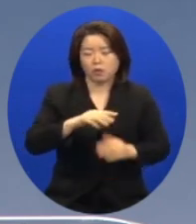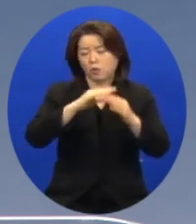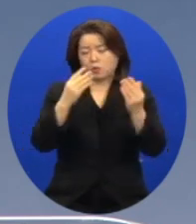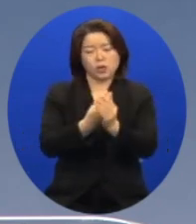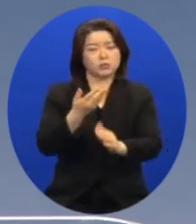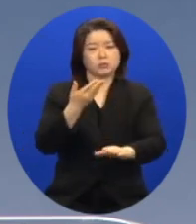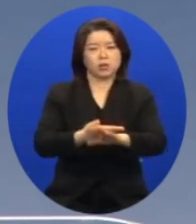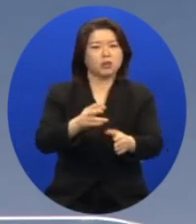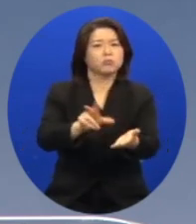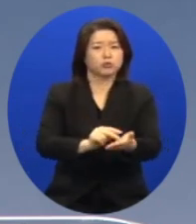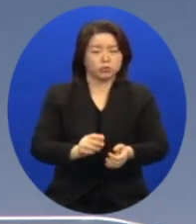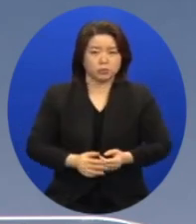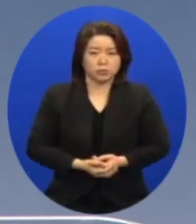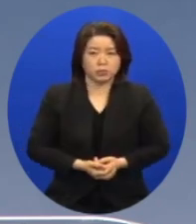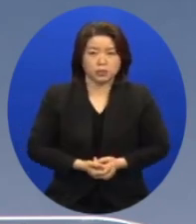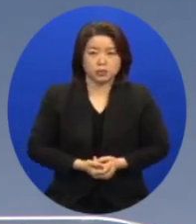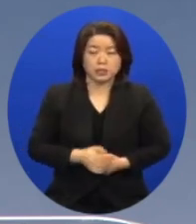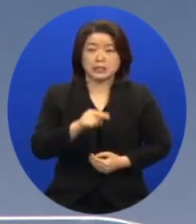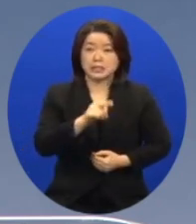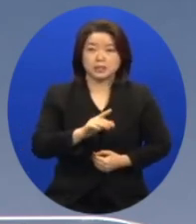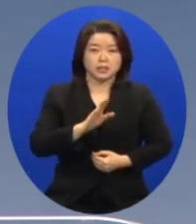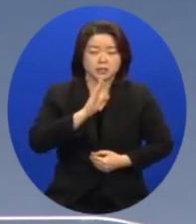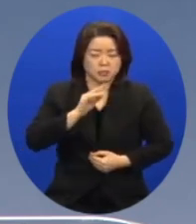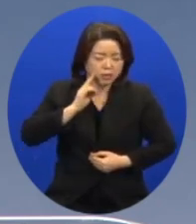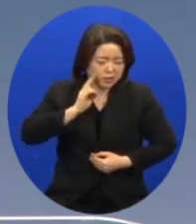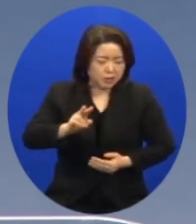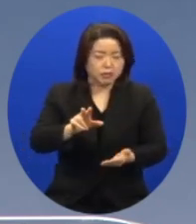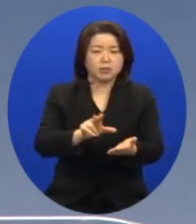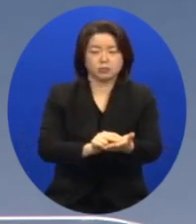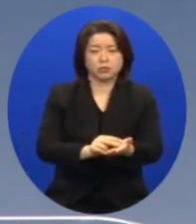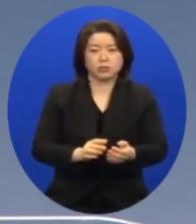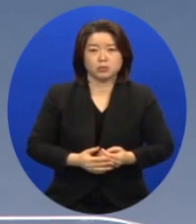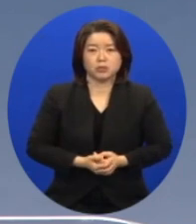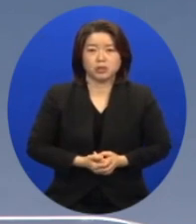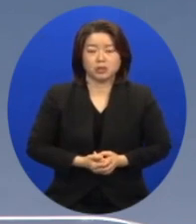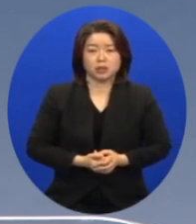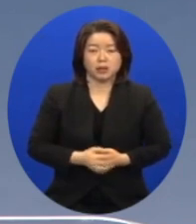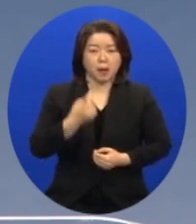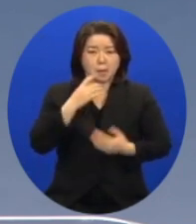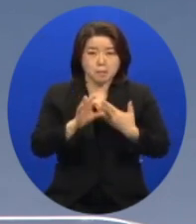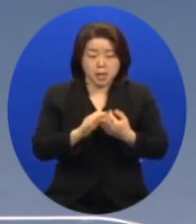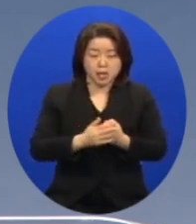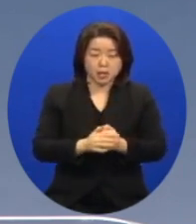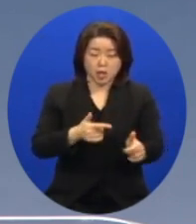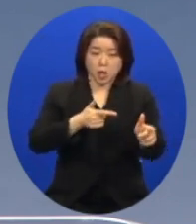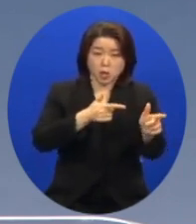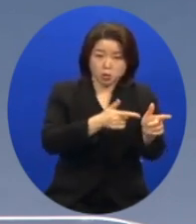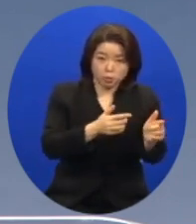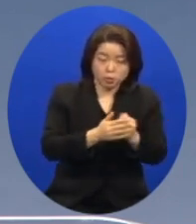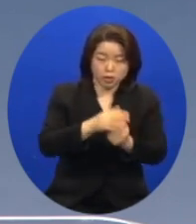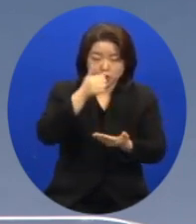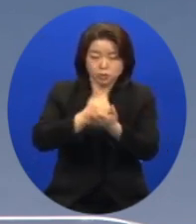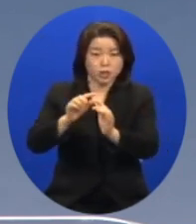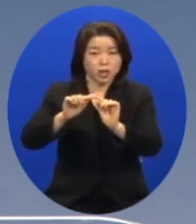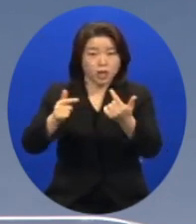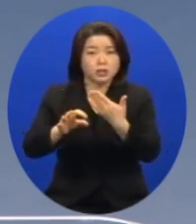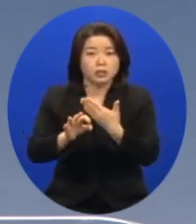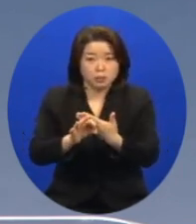문제들이 이것은 정말 심각한 문제입니다 만약에 동성애가 죄가 아니라면